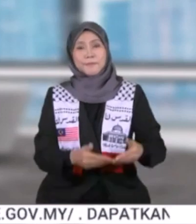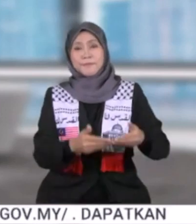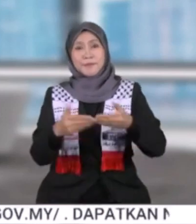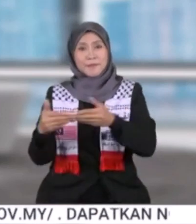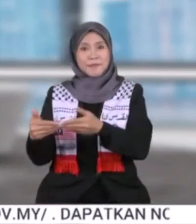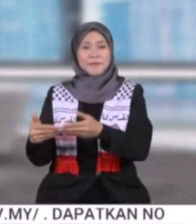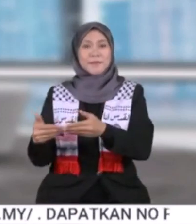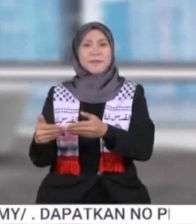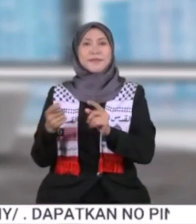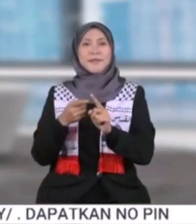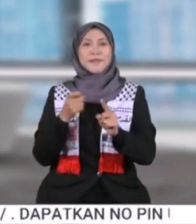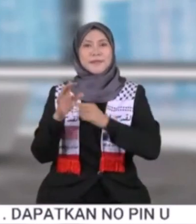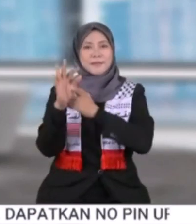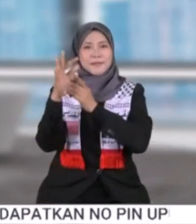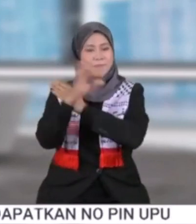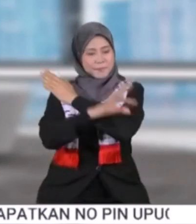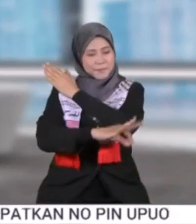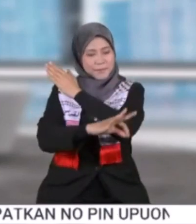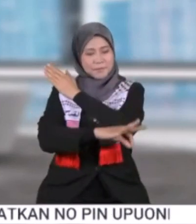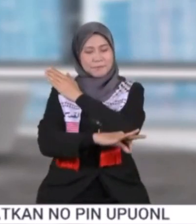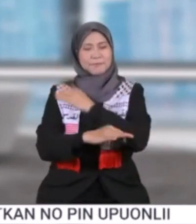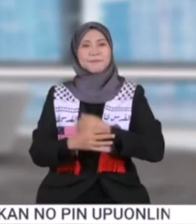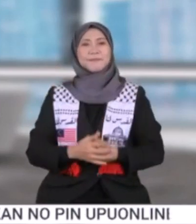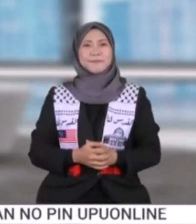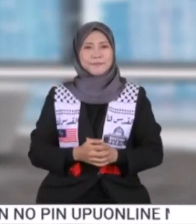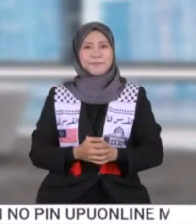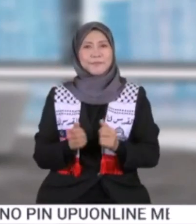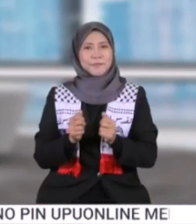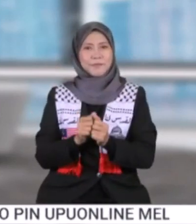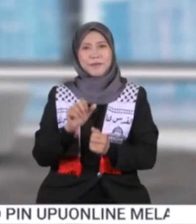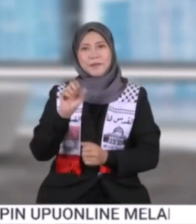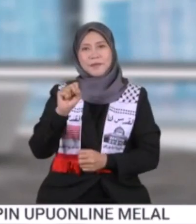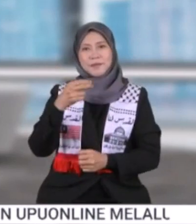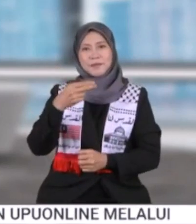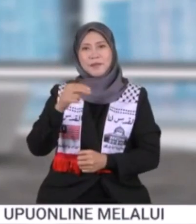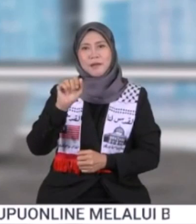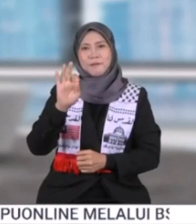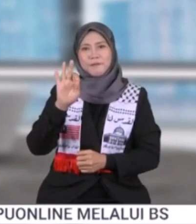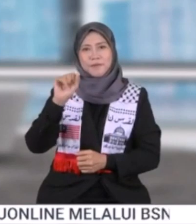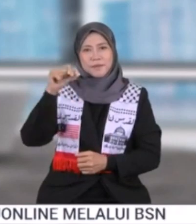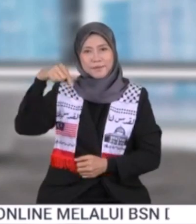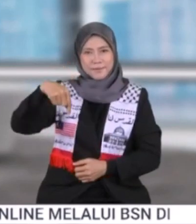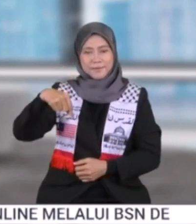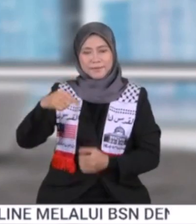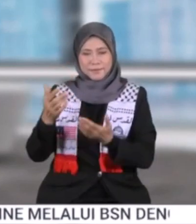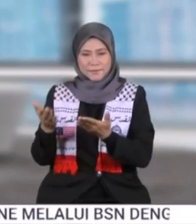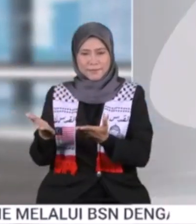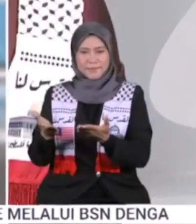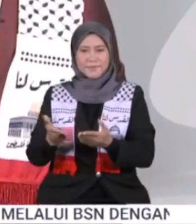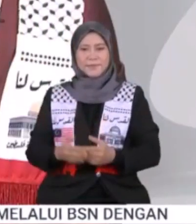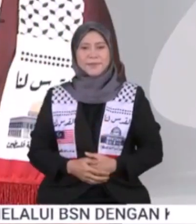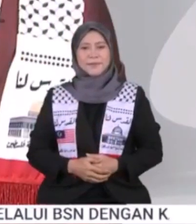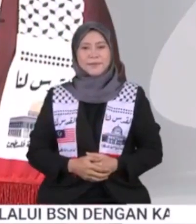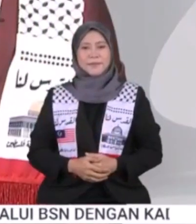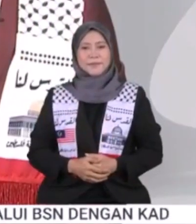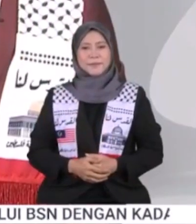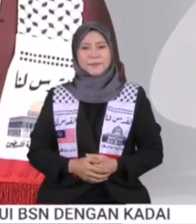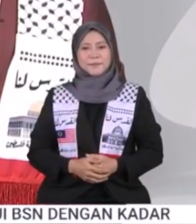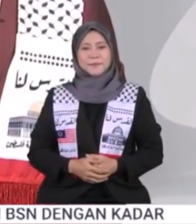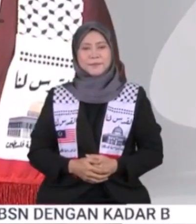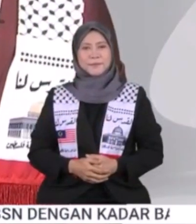Seterusnya, perkembangan dari Negeri Sembilan. Untuk laporannya, kita bersama-sama Muhammad Syafiq Azrul Muhammad Zafri. Silakan.